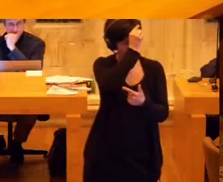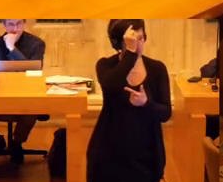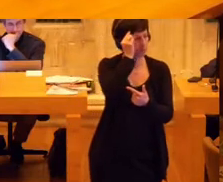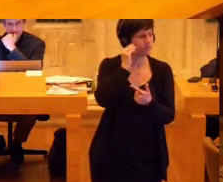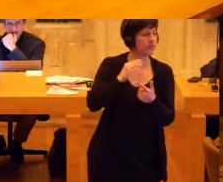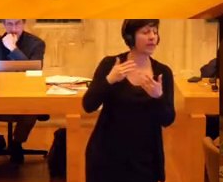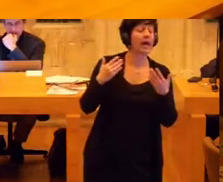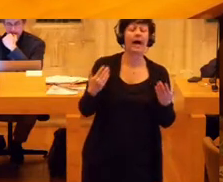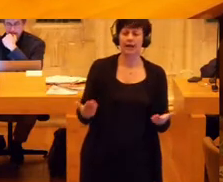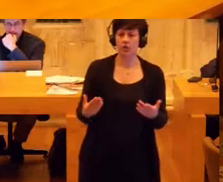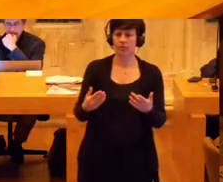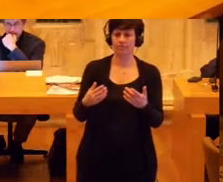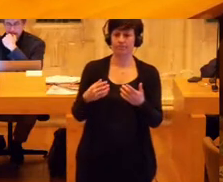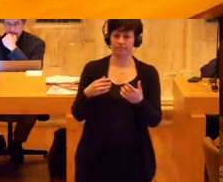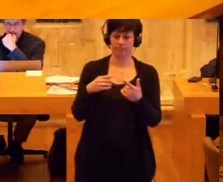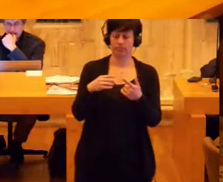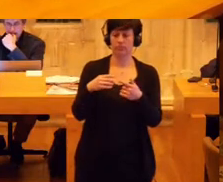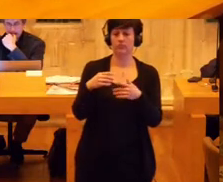Donc